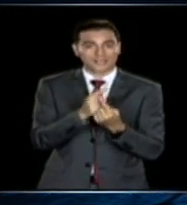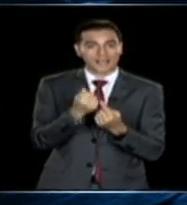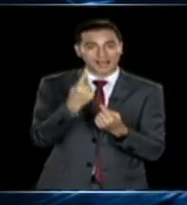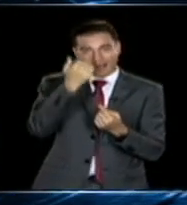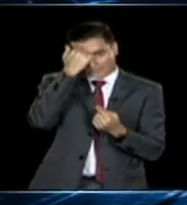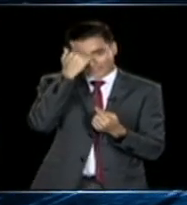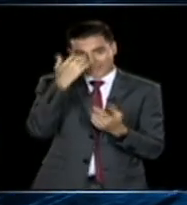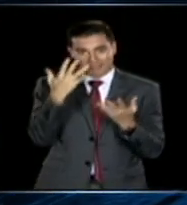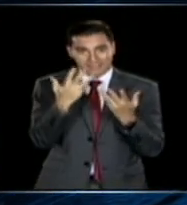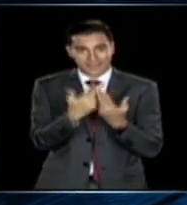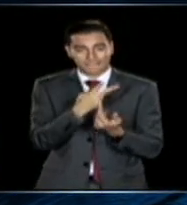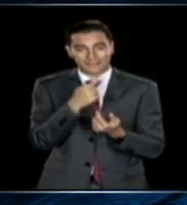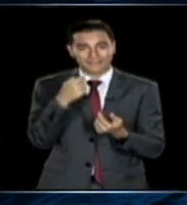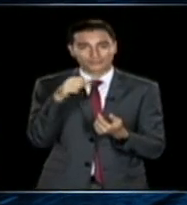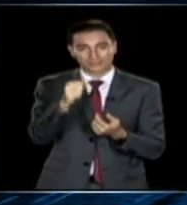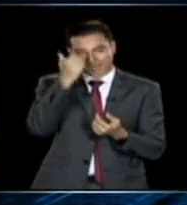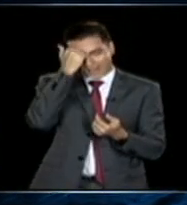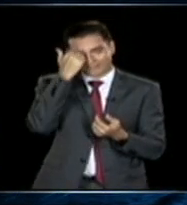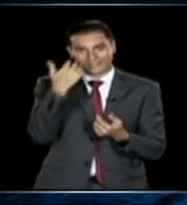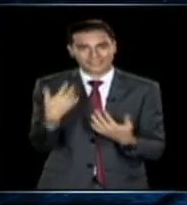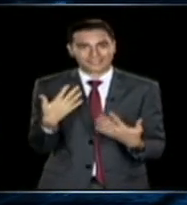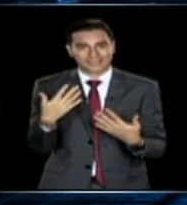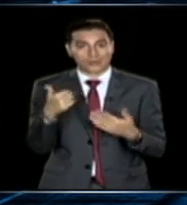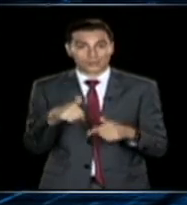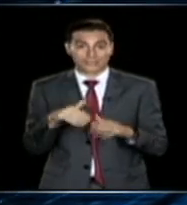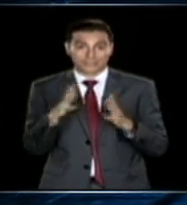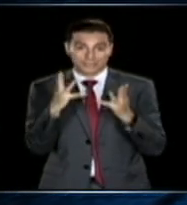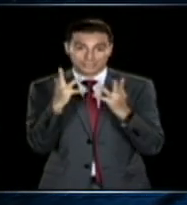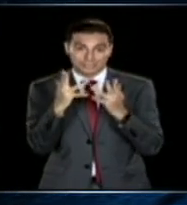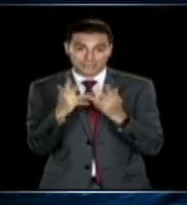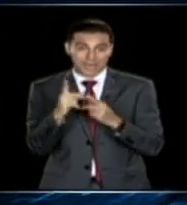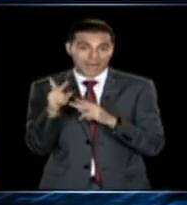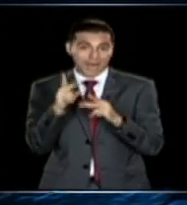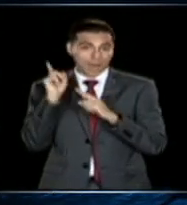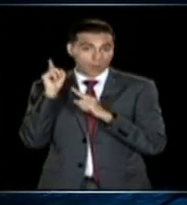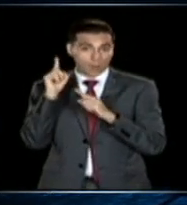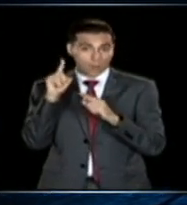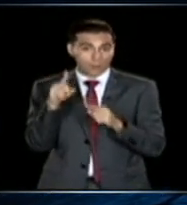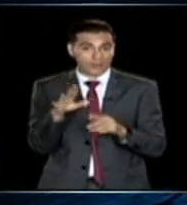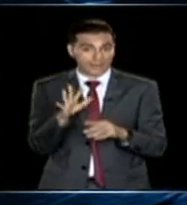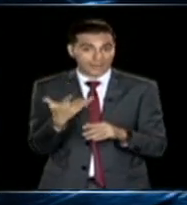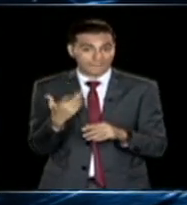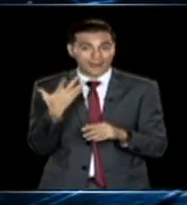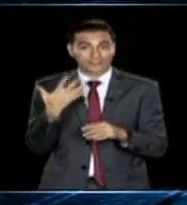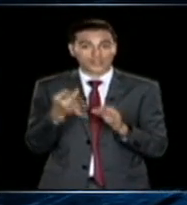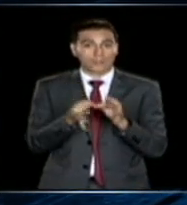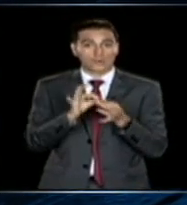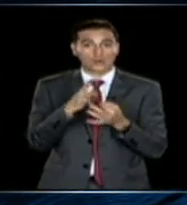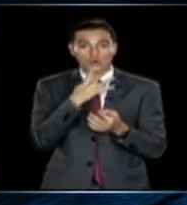بألف جنيه بما يساوي 295,000 جنيه، ويبقى مجموع المبلغ من أول حلقة لحد دلوقتي